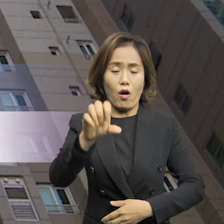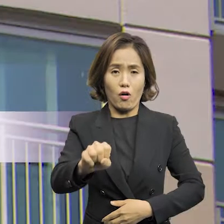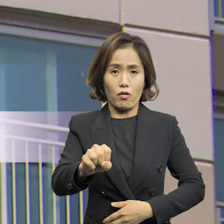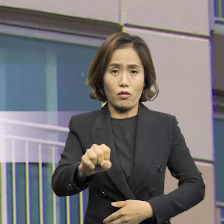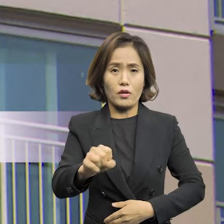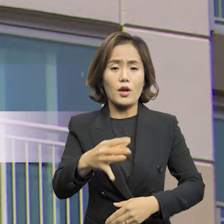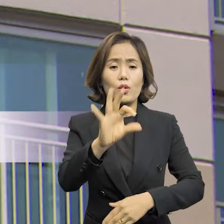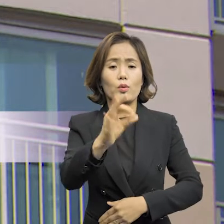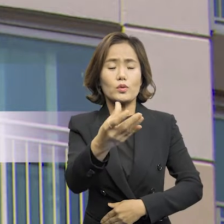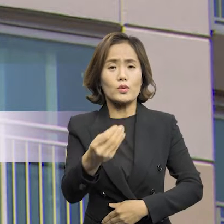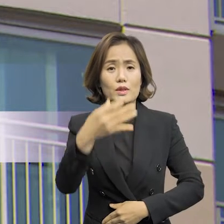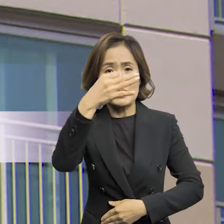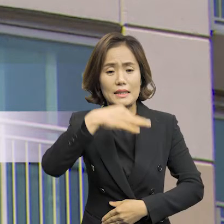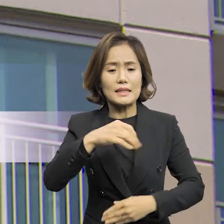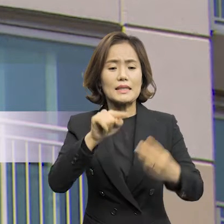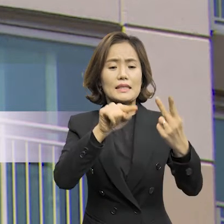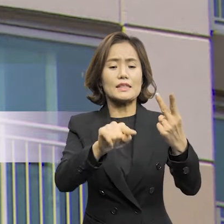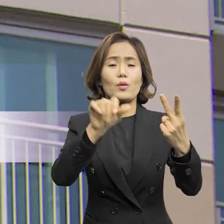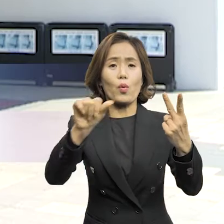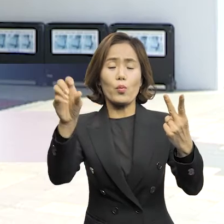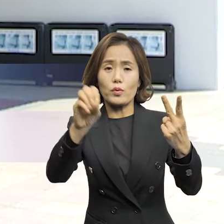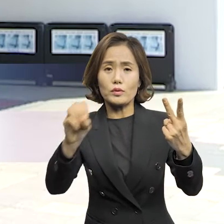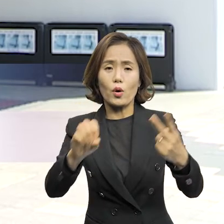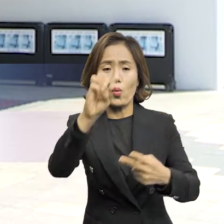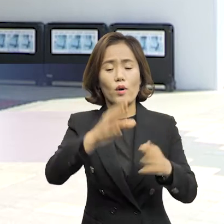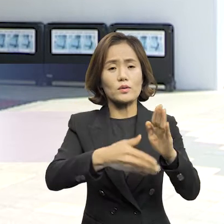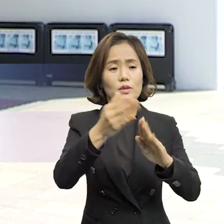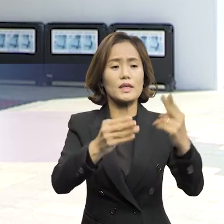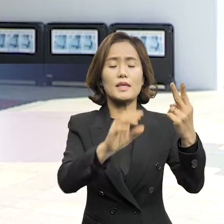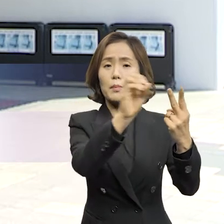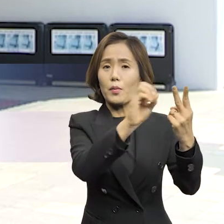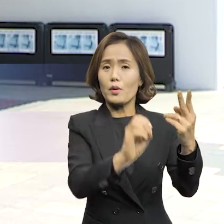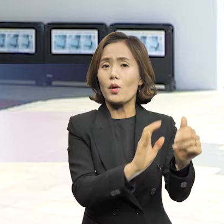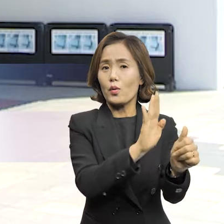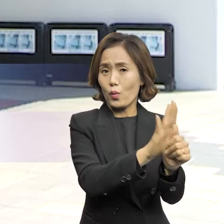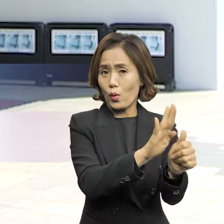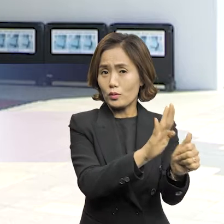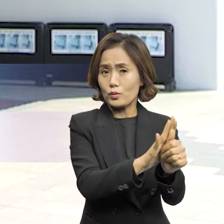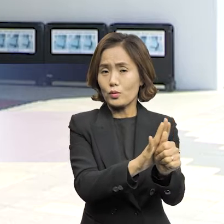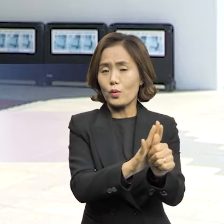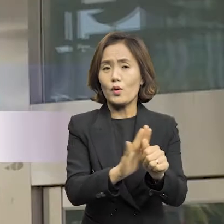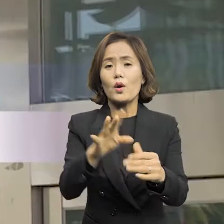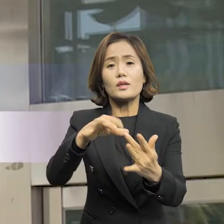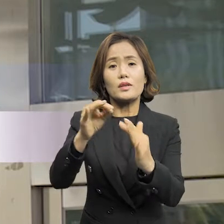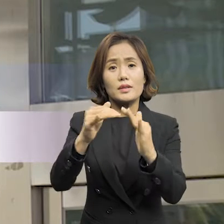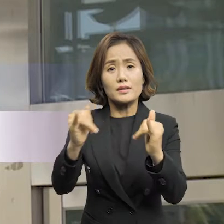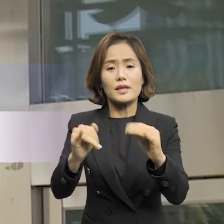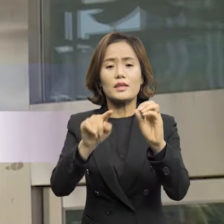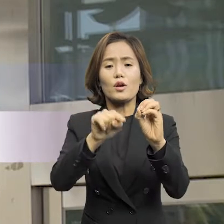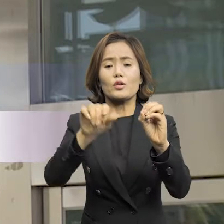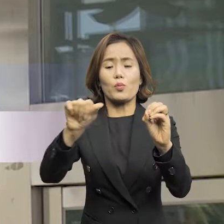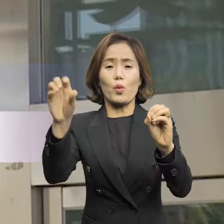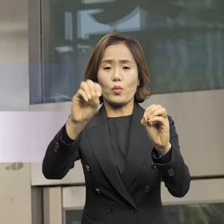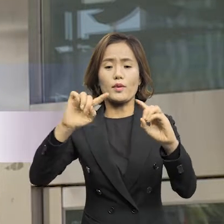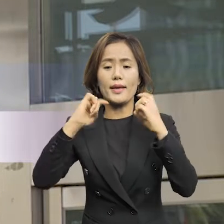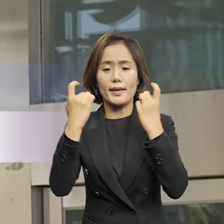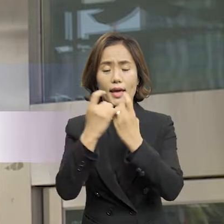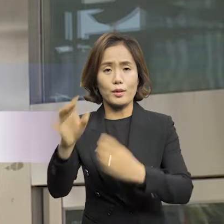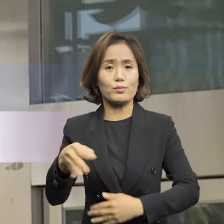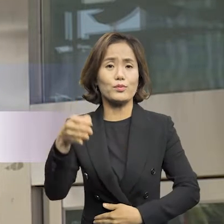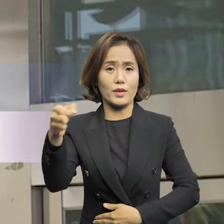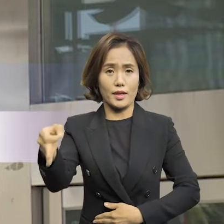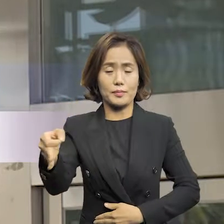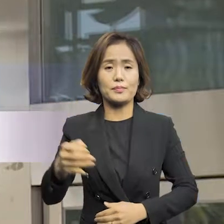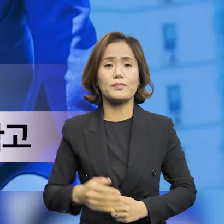원이고 대출이율 2.5% 중 광주시에서 2%를 지원하며 선정자는 연 0.5%를